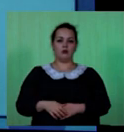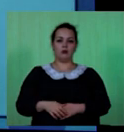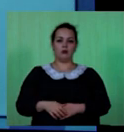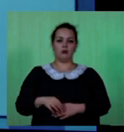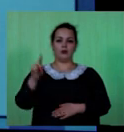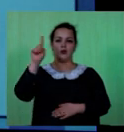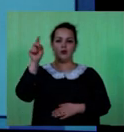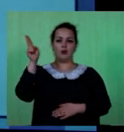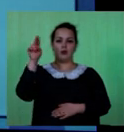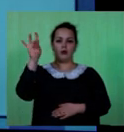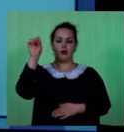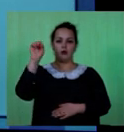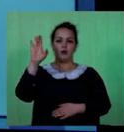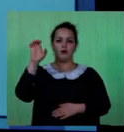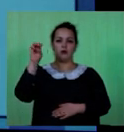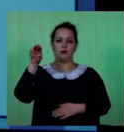здравствуй,